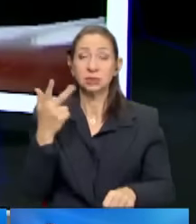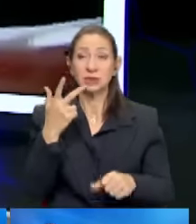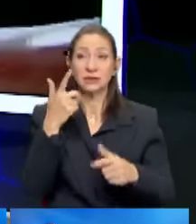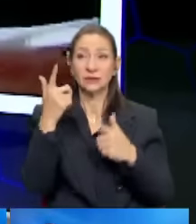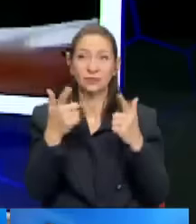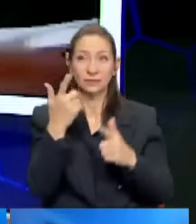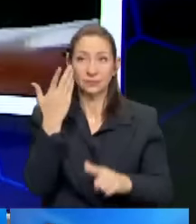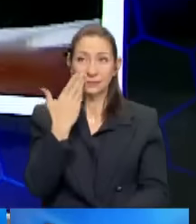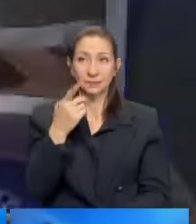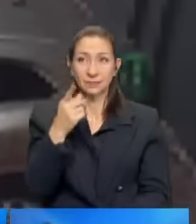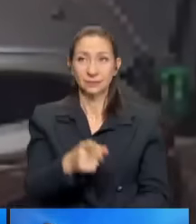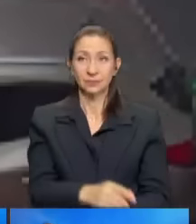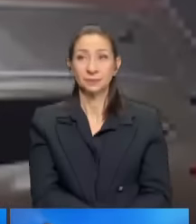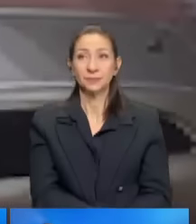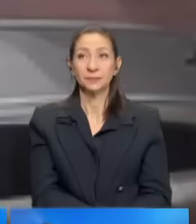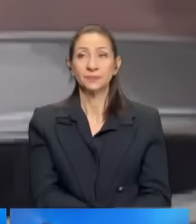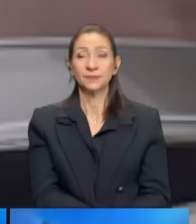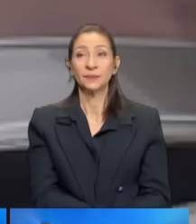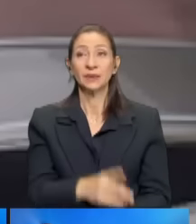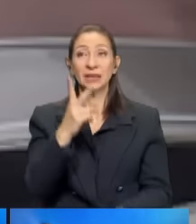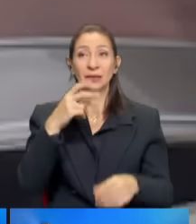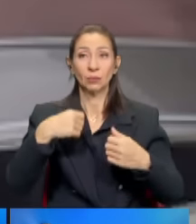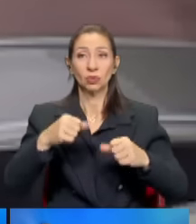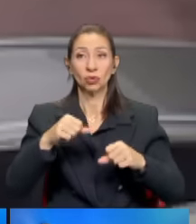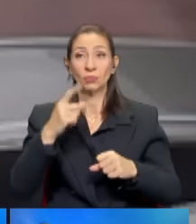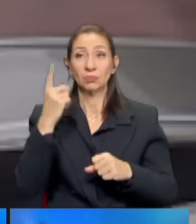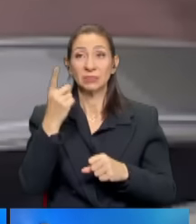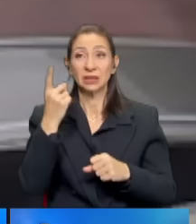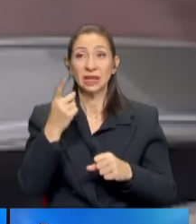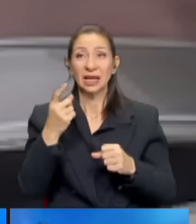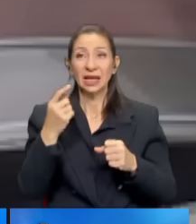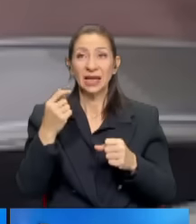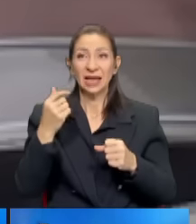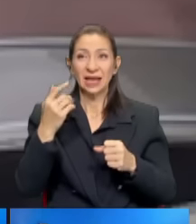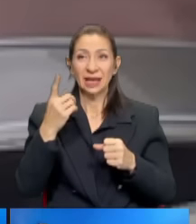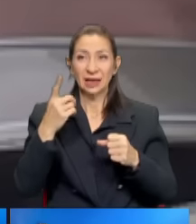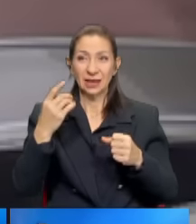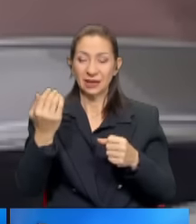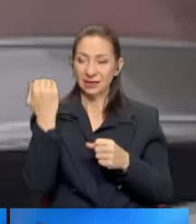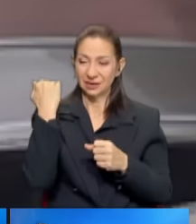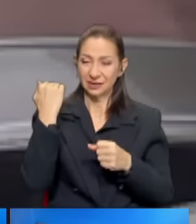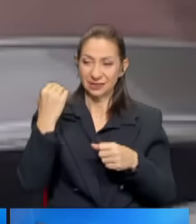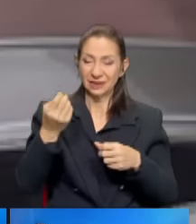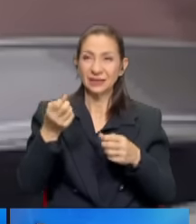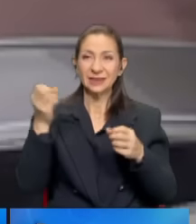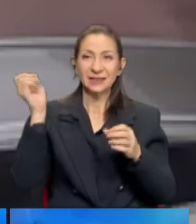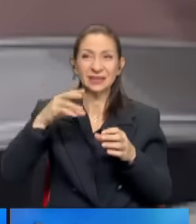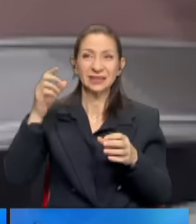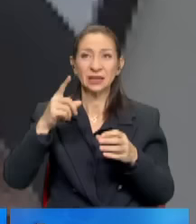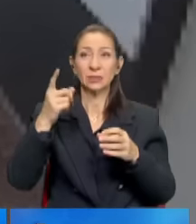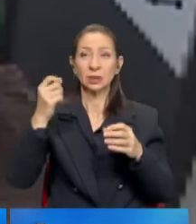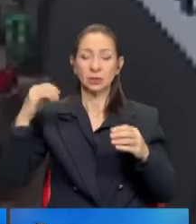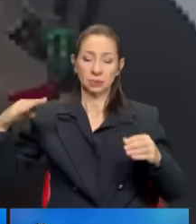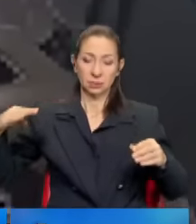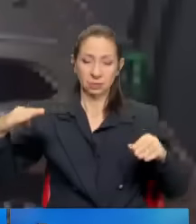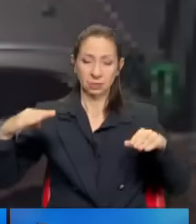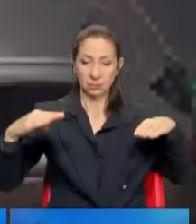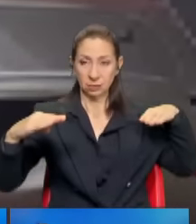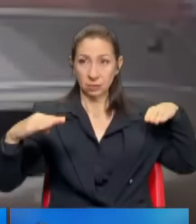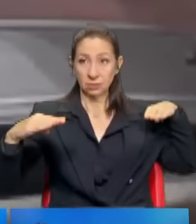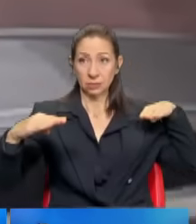görüntülere birlikte bakacağız Şimdi iki motosiklet var biri yük taşımada kullanılan bir motosiklet işte bakın biri cadde üzerinde